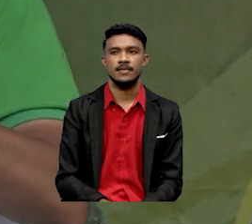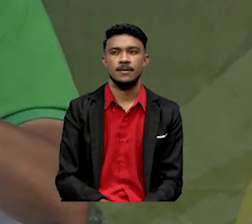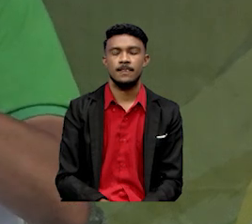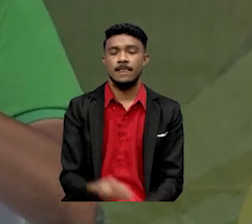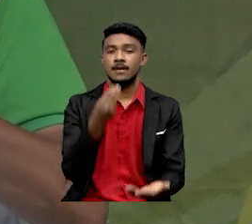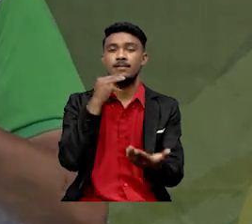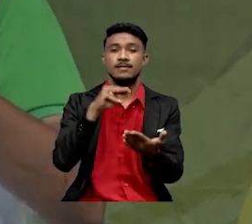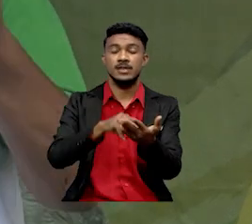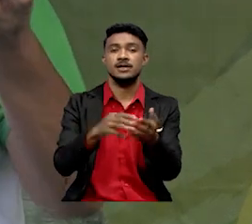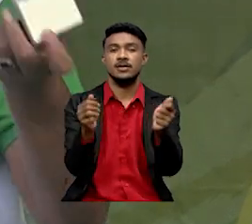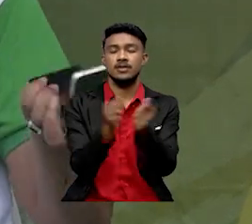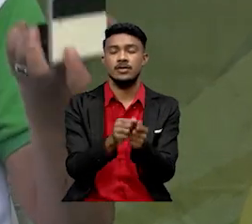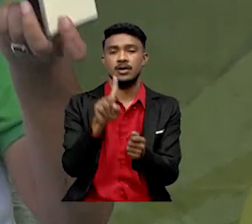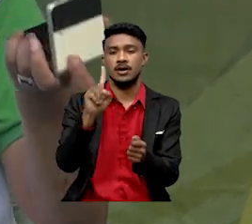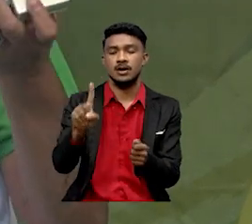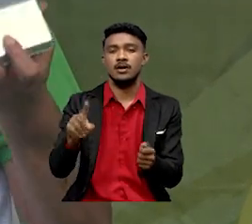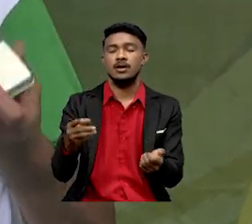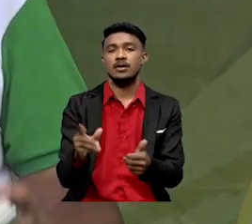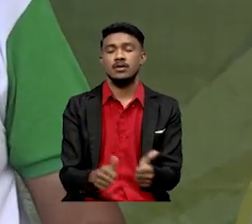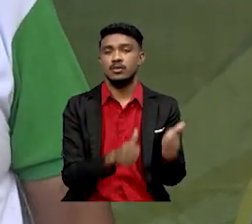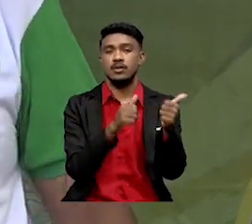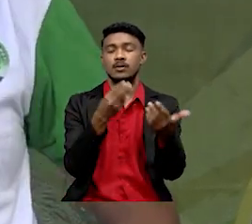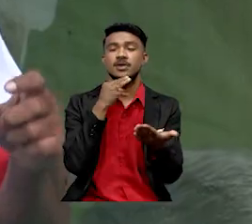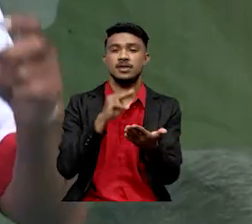Mensaje hable tuir mensaje nebe mau buat hato